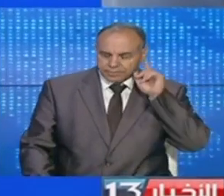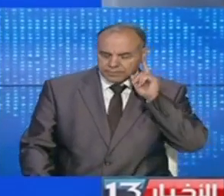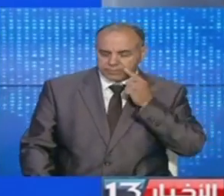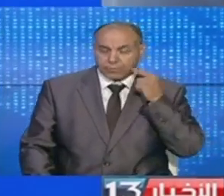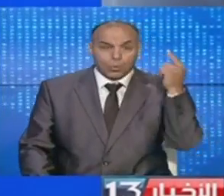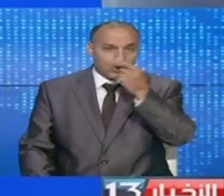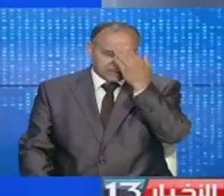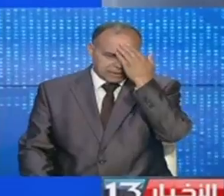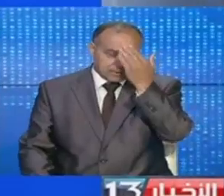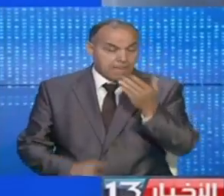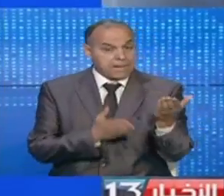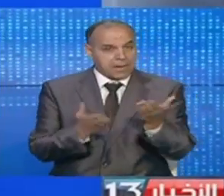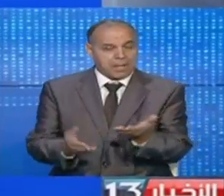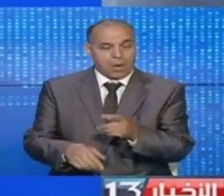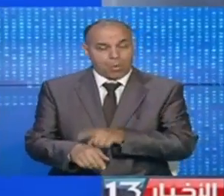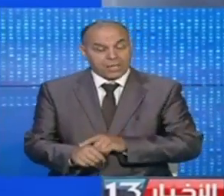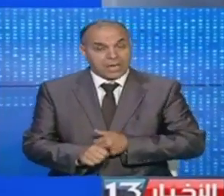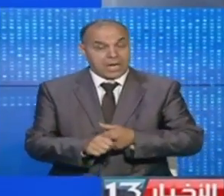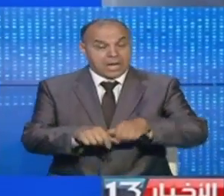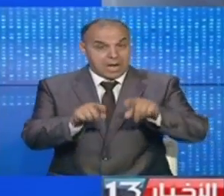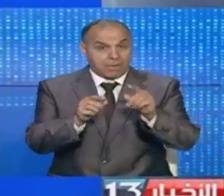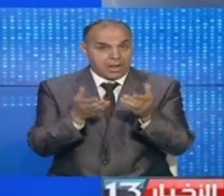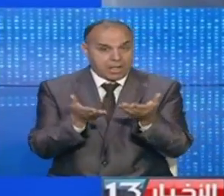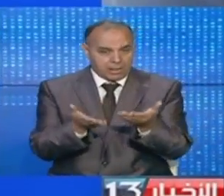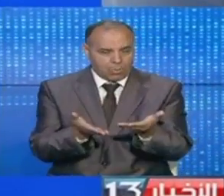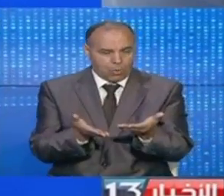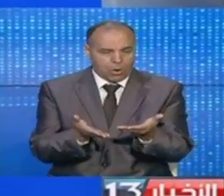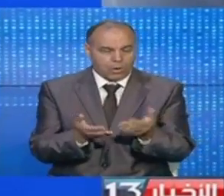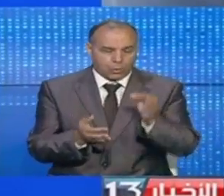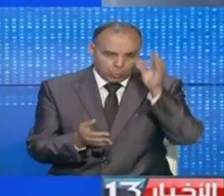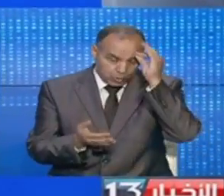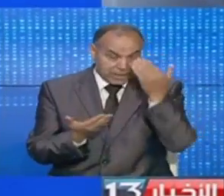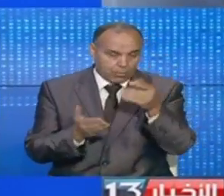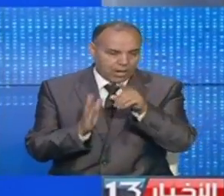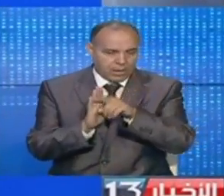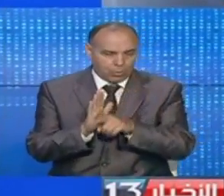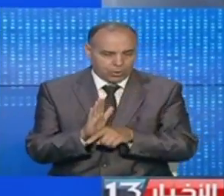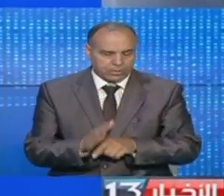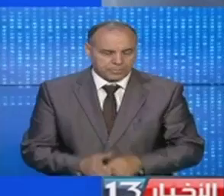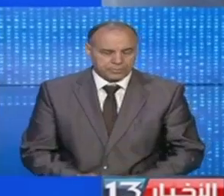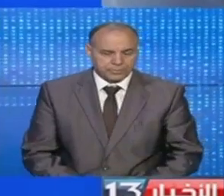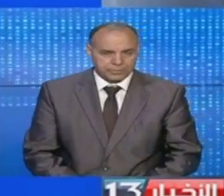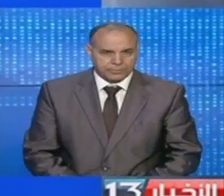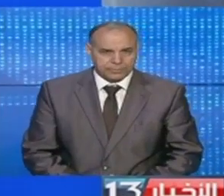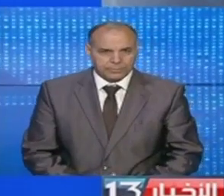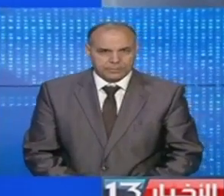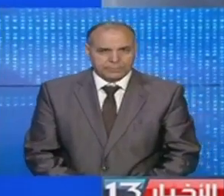السلام عليكم مشاهدينا الكرام، مرحبا بكم لمتابعة أولى نشرتنا الإخبارية لهذا اليوم من تونس، ونبدأها بعناوين أبرز ما فيها.